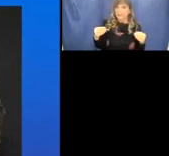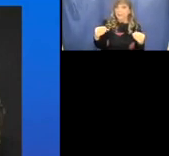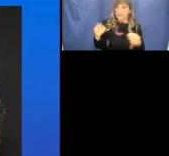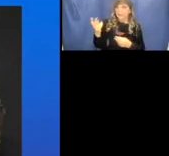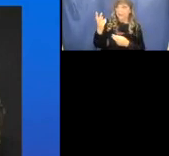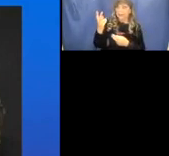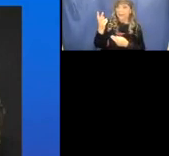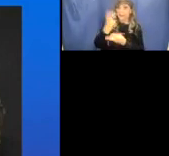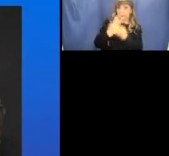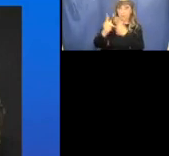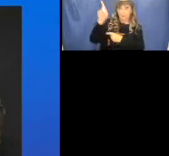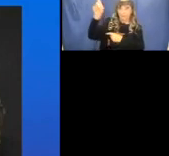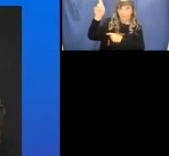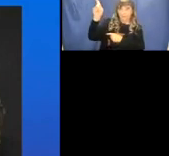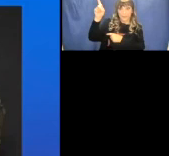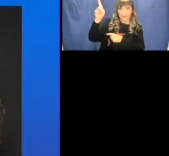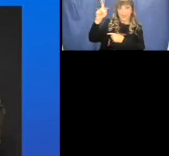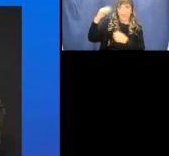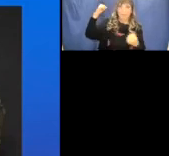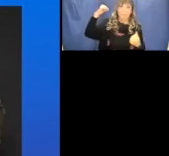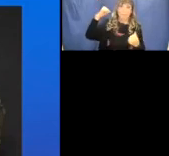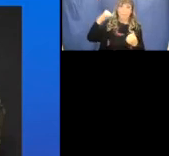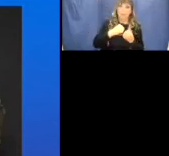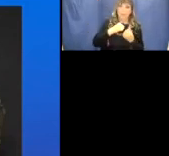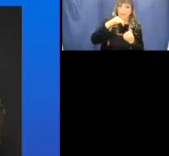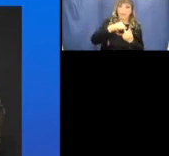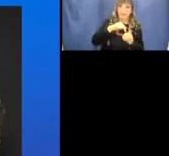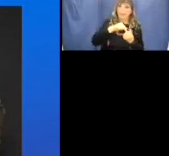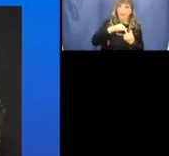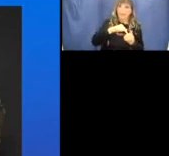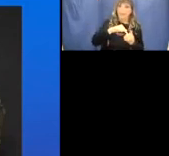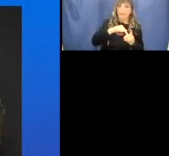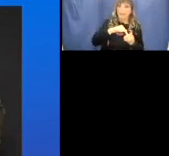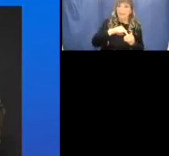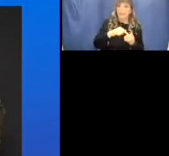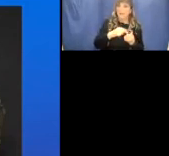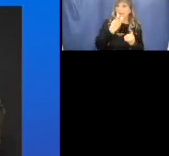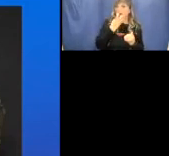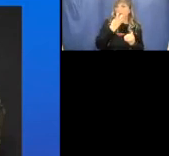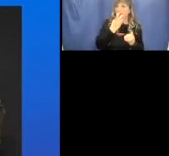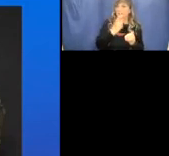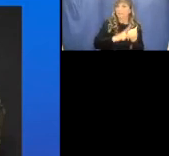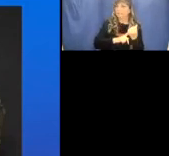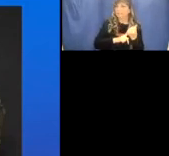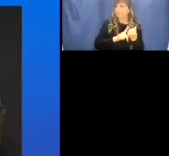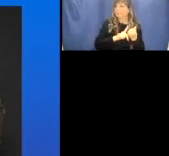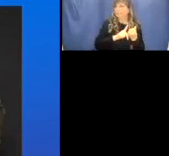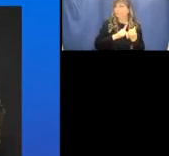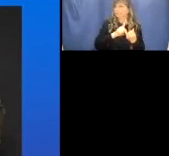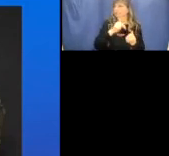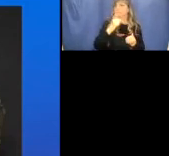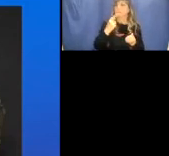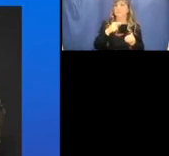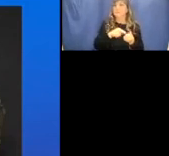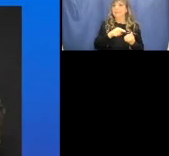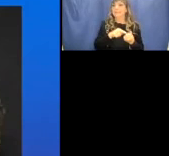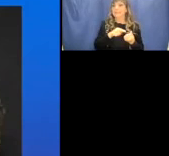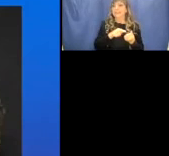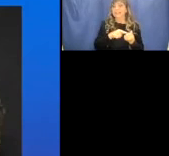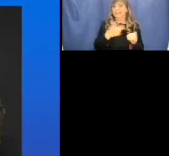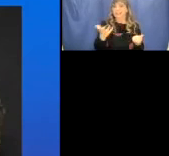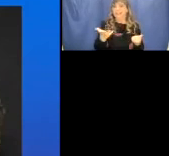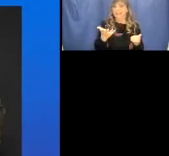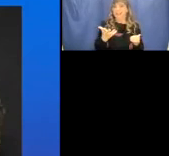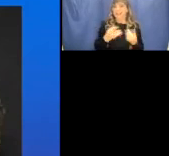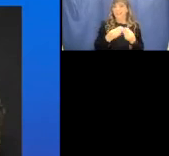pressione arrivasse non punto specifica a valori elevatissimi e quindi si tratta in un certo senso di